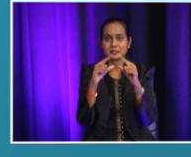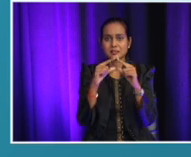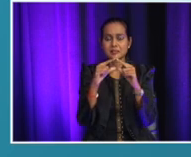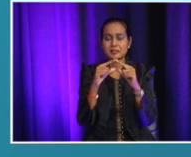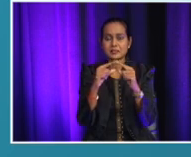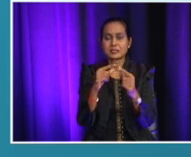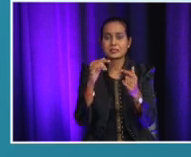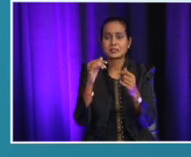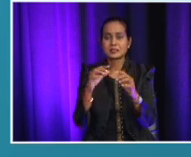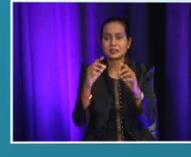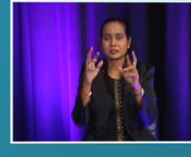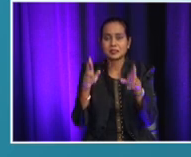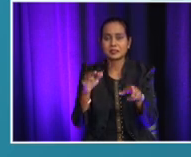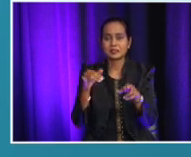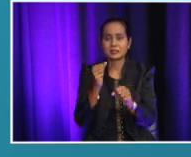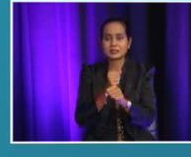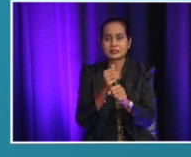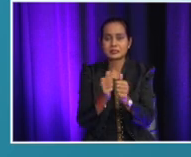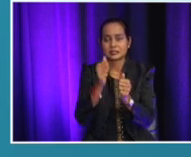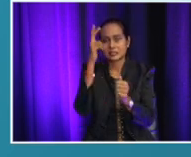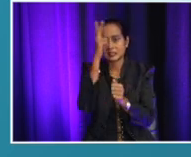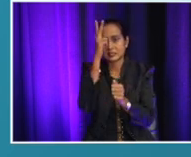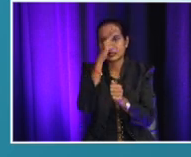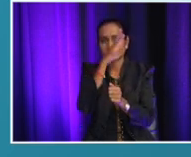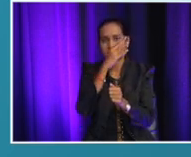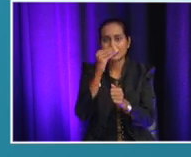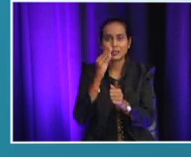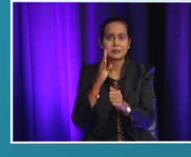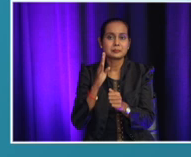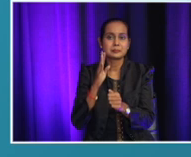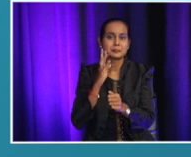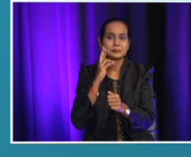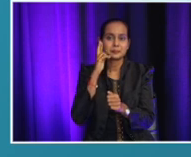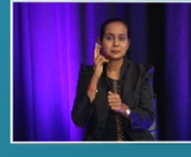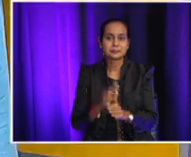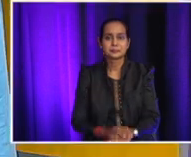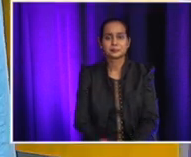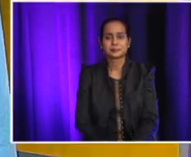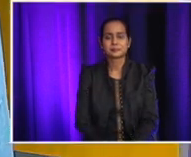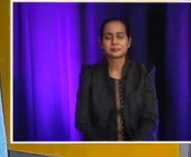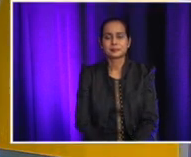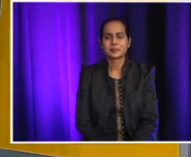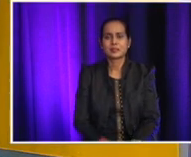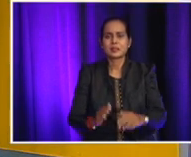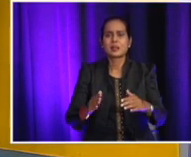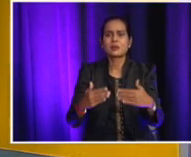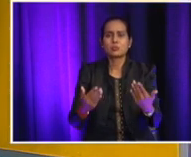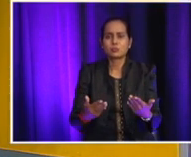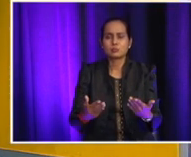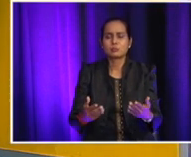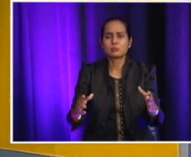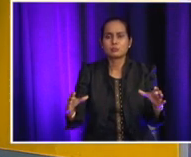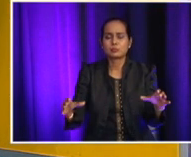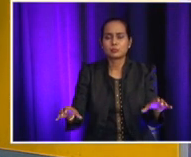awak dan ayah sekali golongan jadi Apakah ya pelaksanaan Bagaimana pelaksanaannya